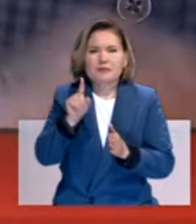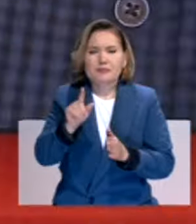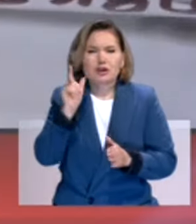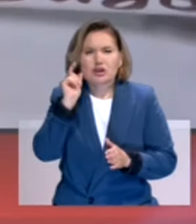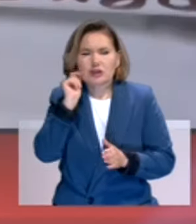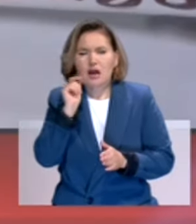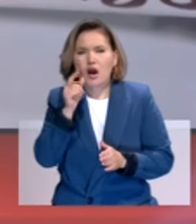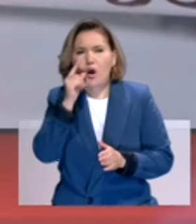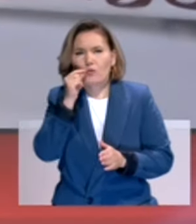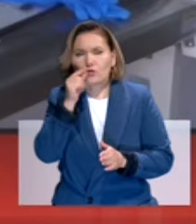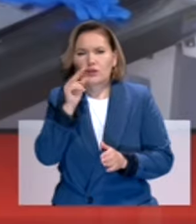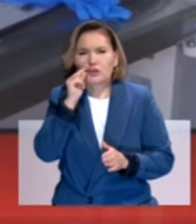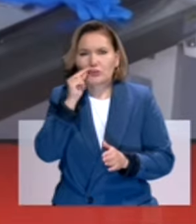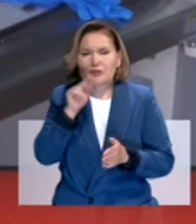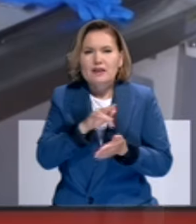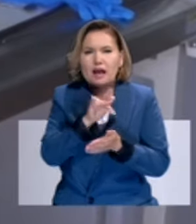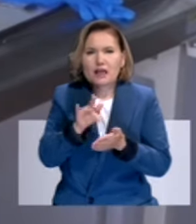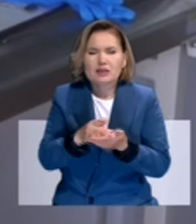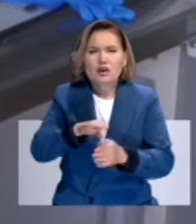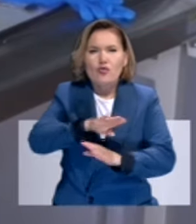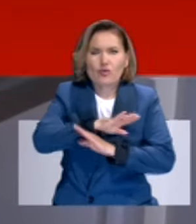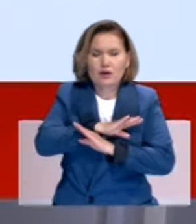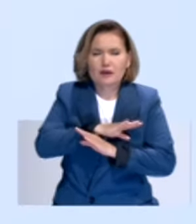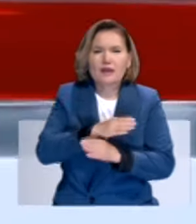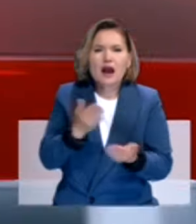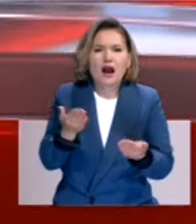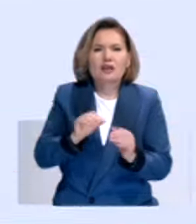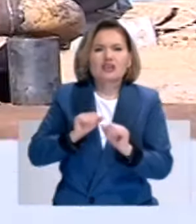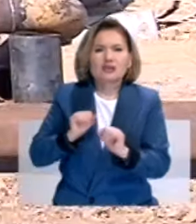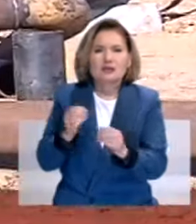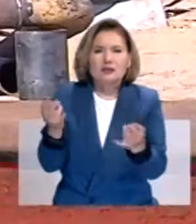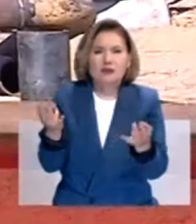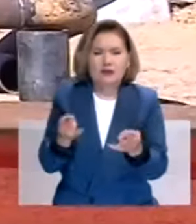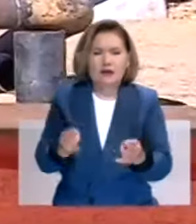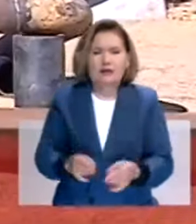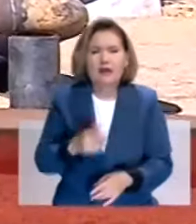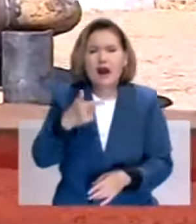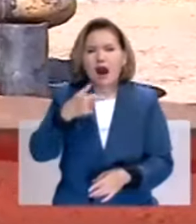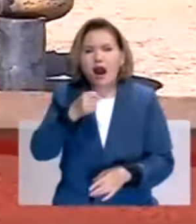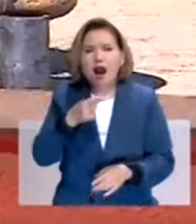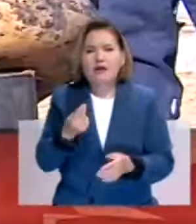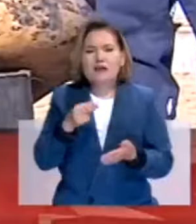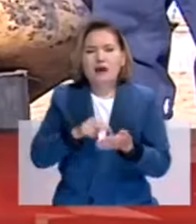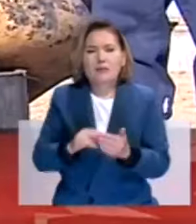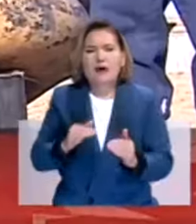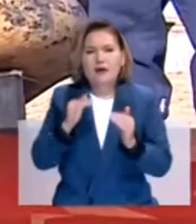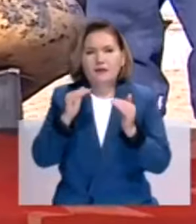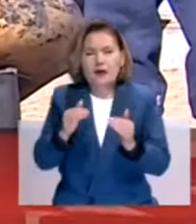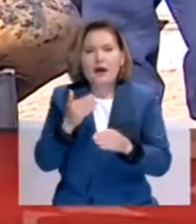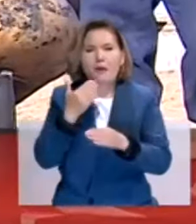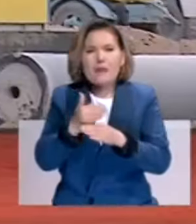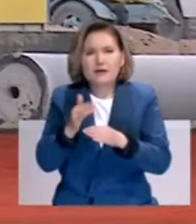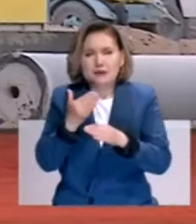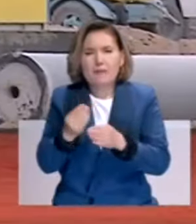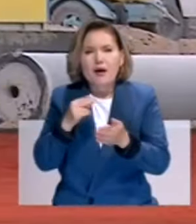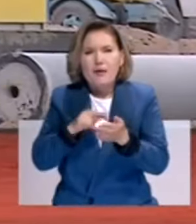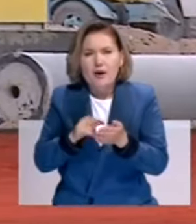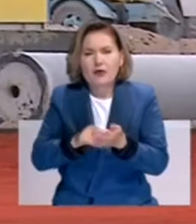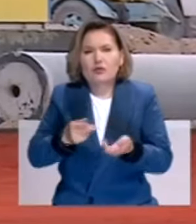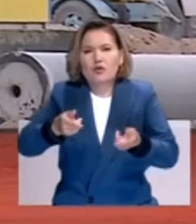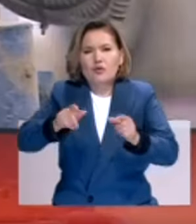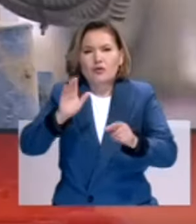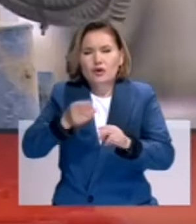кене шыққанын көз жұмған еді. Қалай сақтану керек? Газ қымбаттайды, бірақ баға бірден емес кезең-кезеңмен